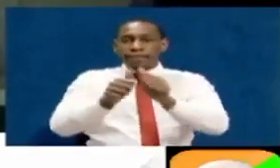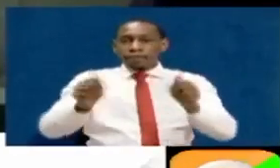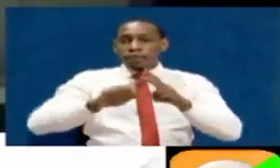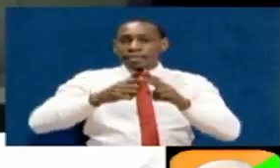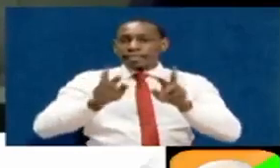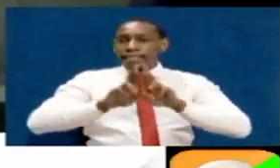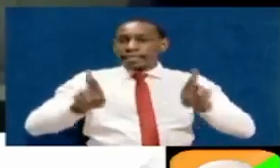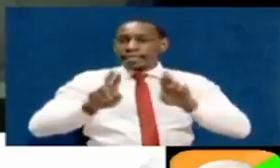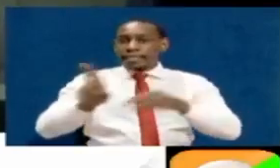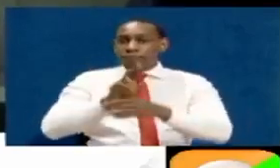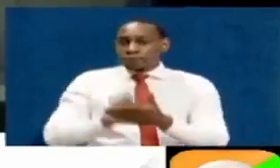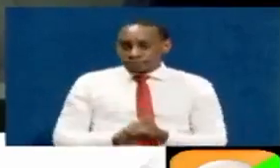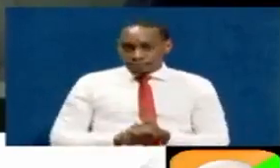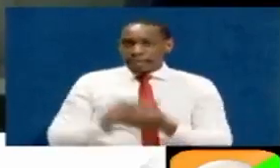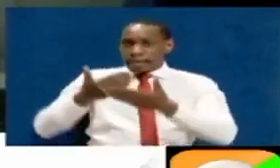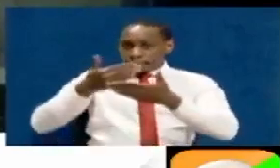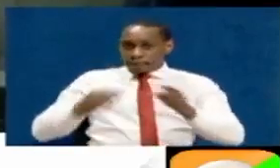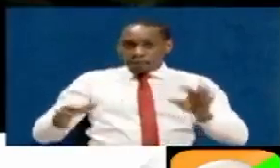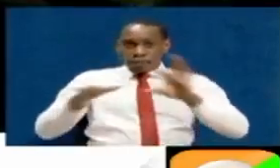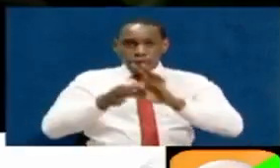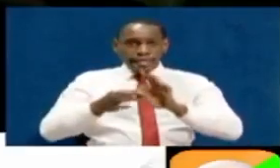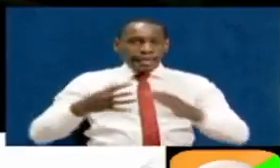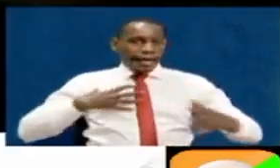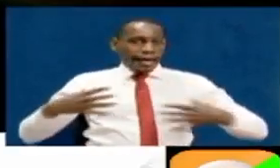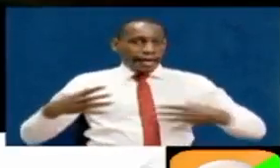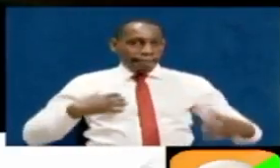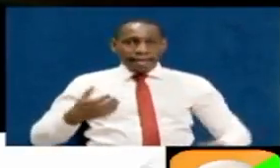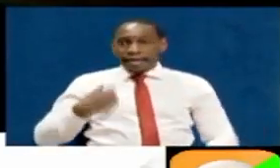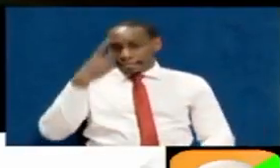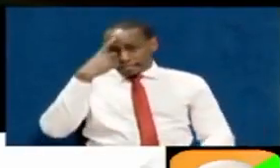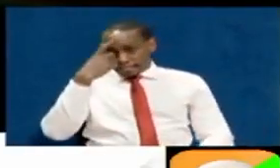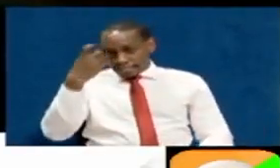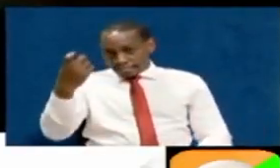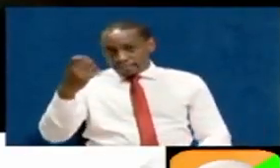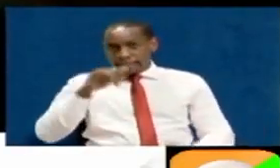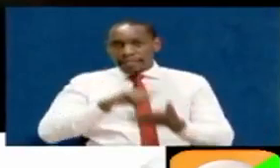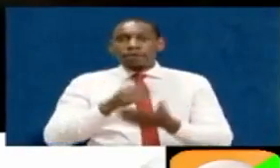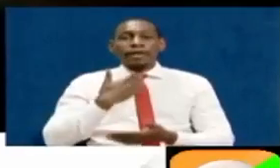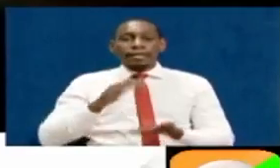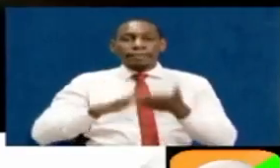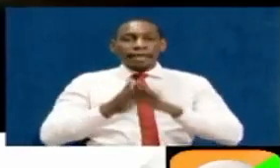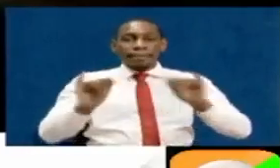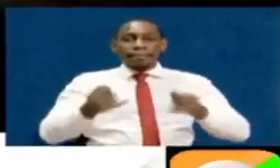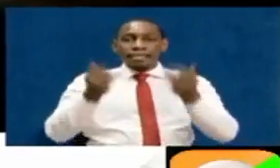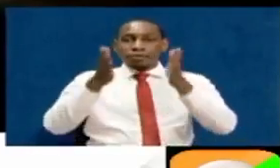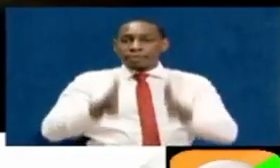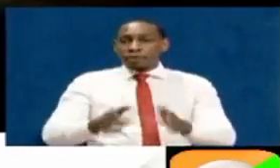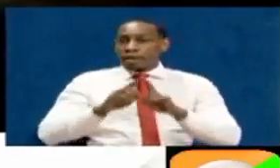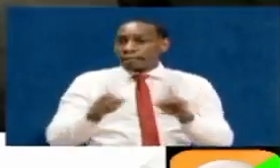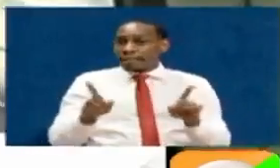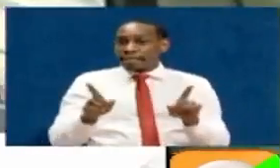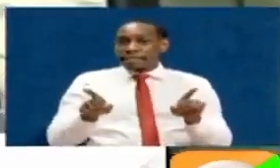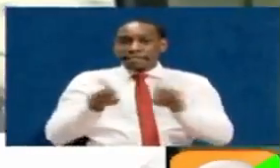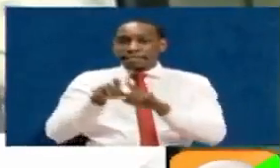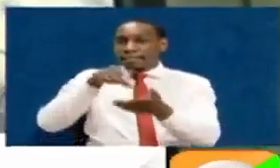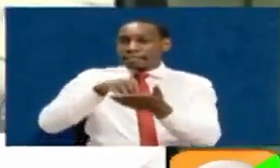engines ready for use. Kabla niingie jeshi, nilikuwa na ndoto kuwa mwanahabari, lakini kwa ile